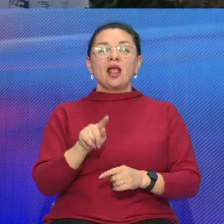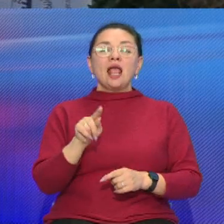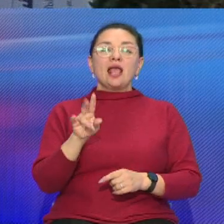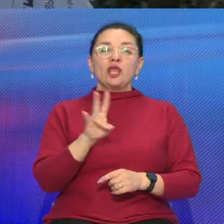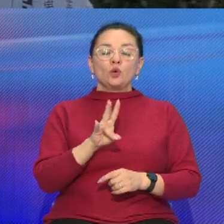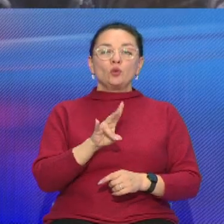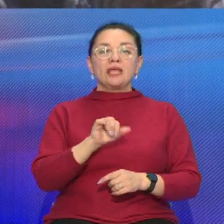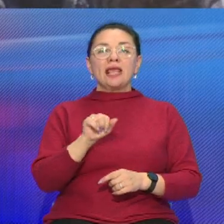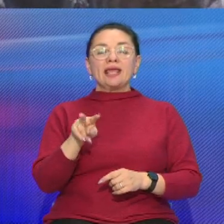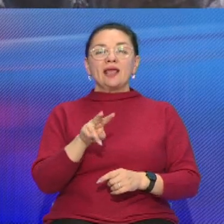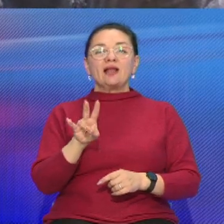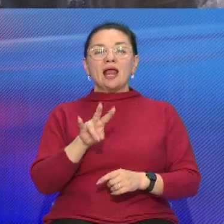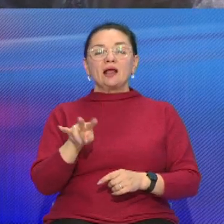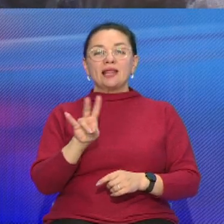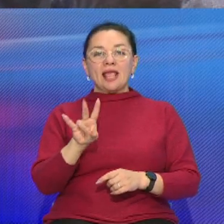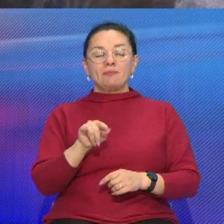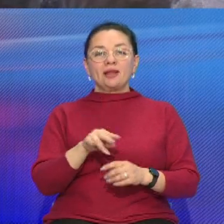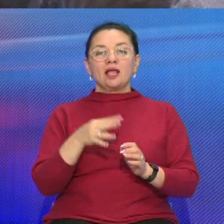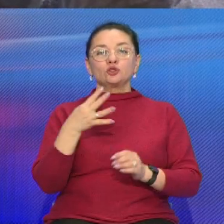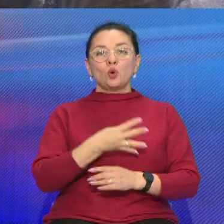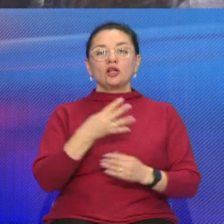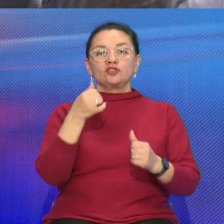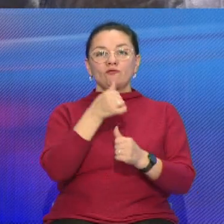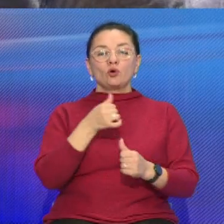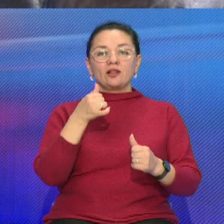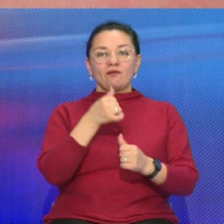41-го. Некоторые прозвища солдат удалось установить.